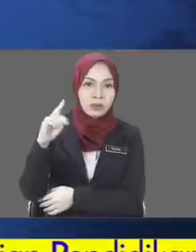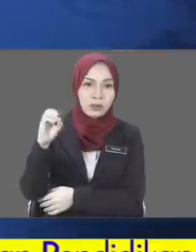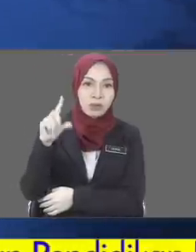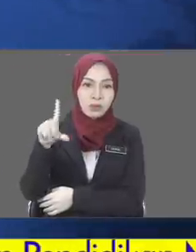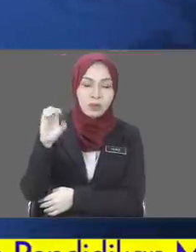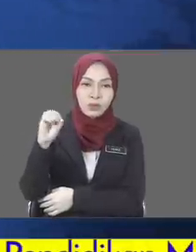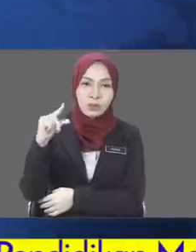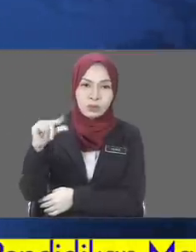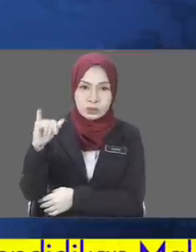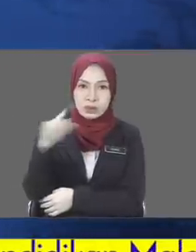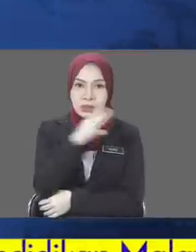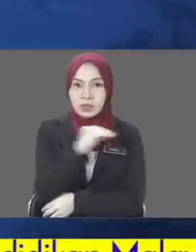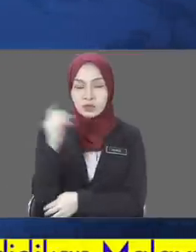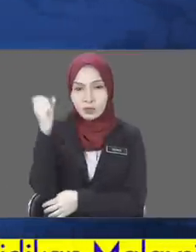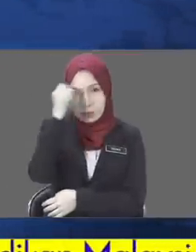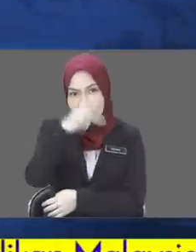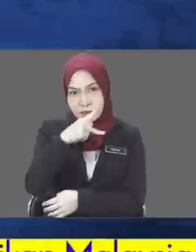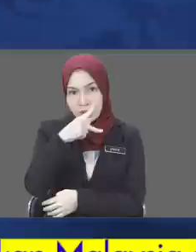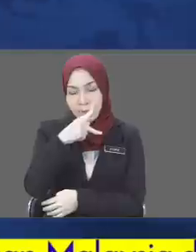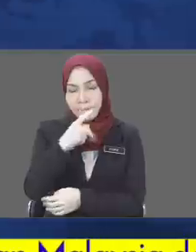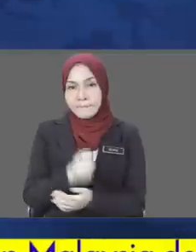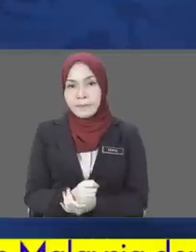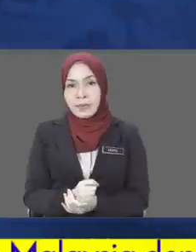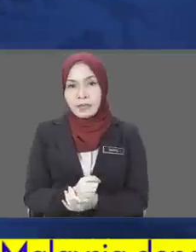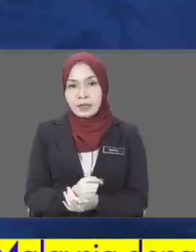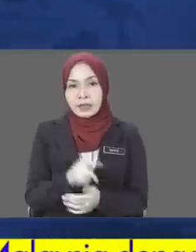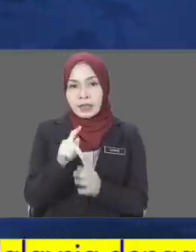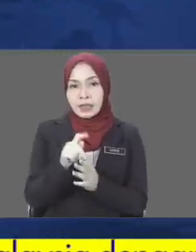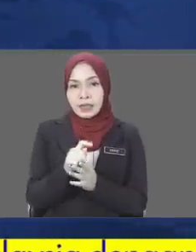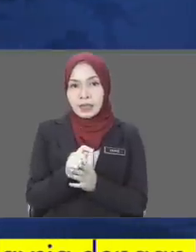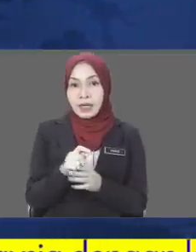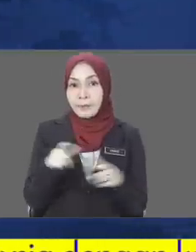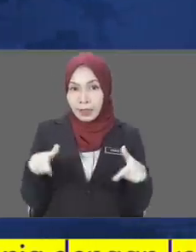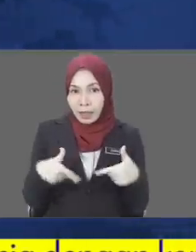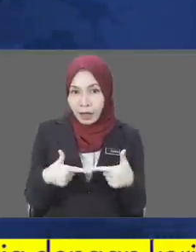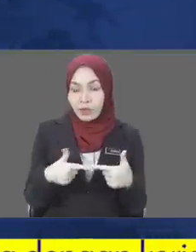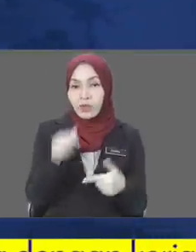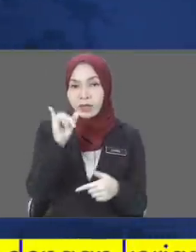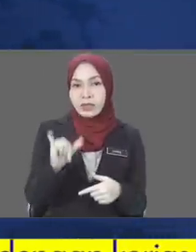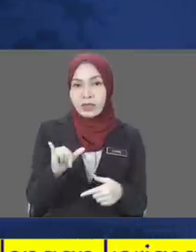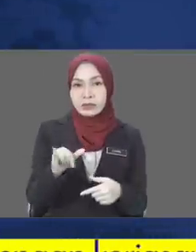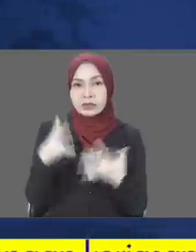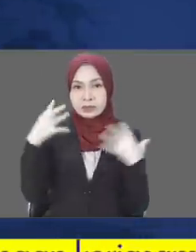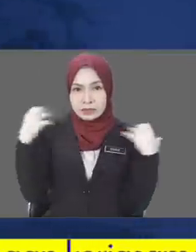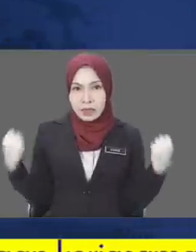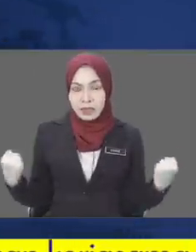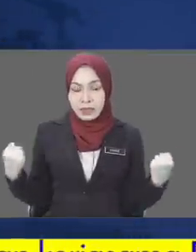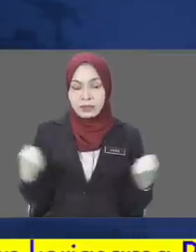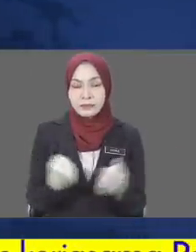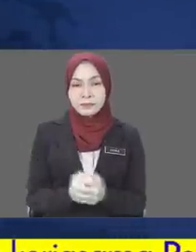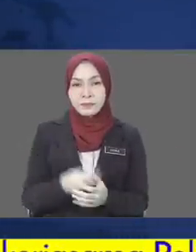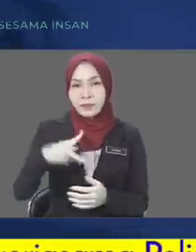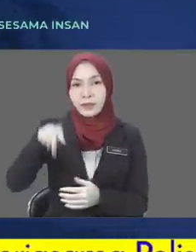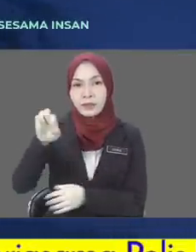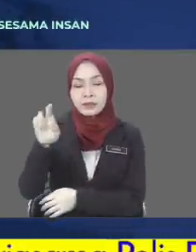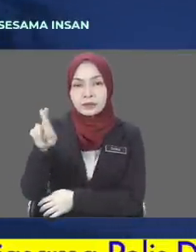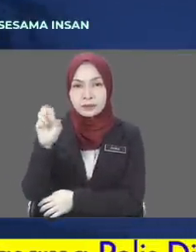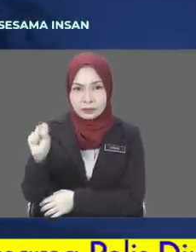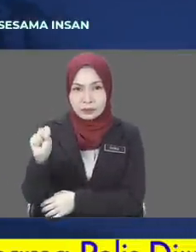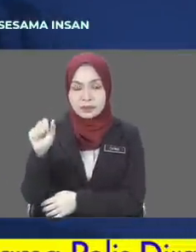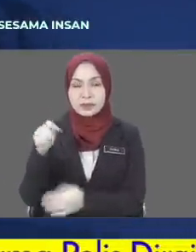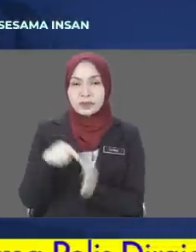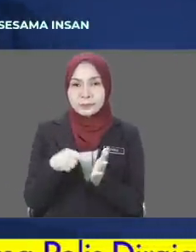kerohanian ke arah amalan tingkah laku yang sehat sepanjang Hayat biasa memberikan